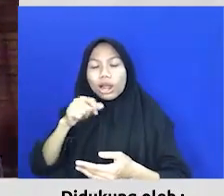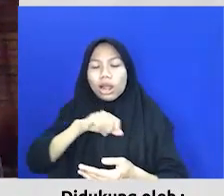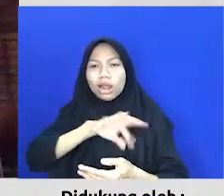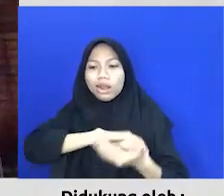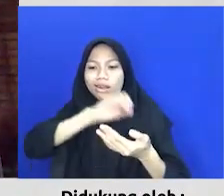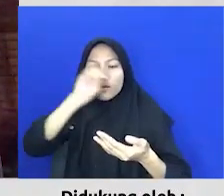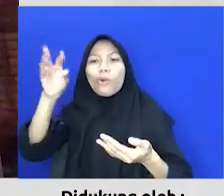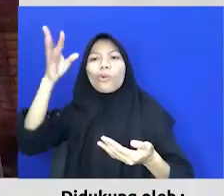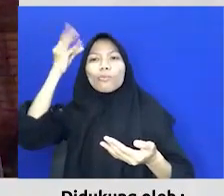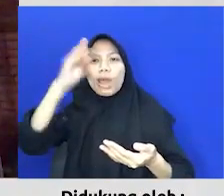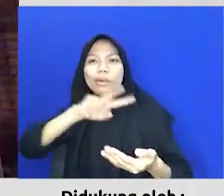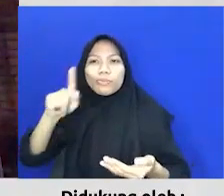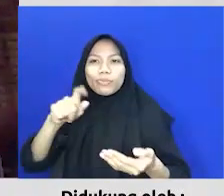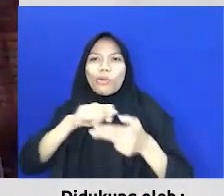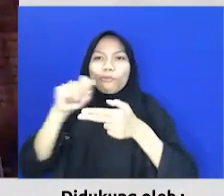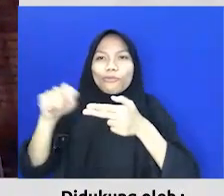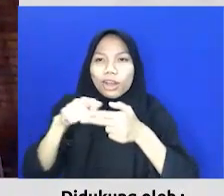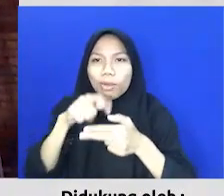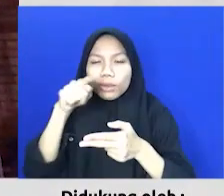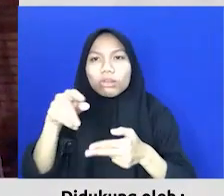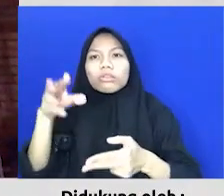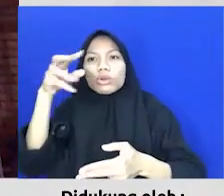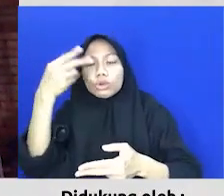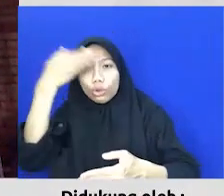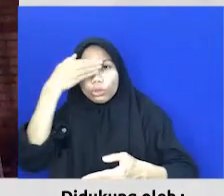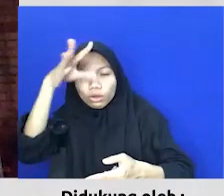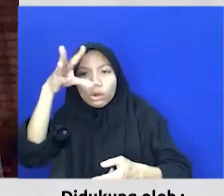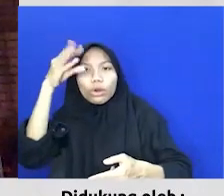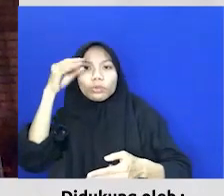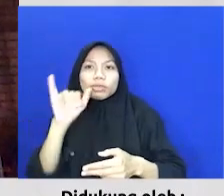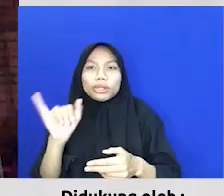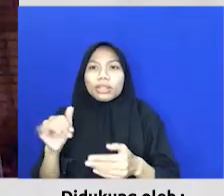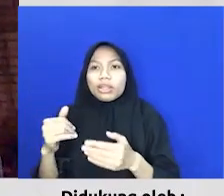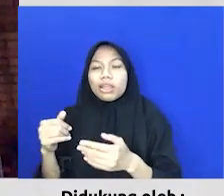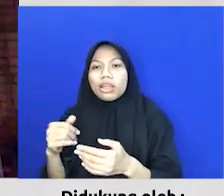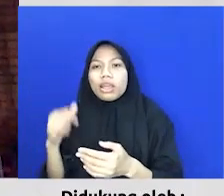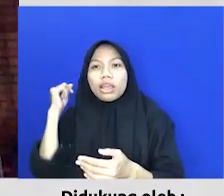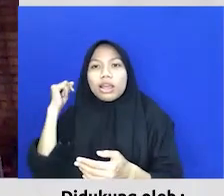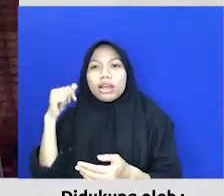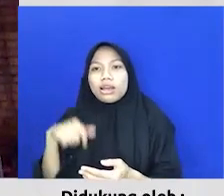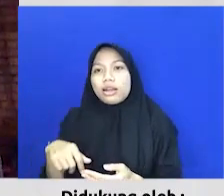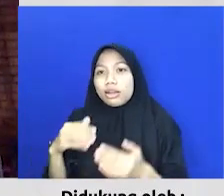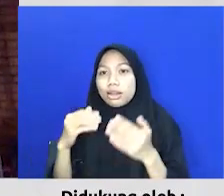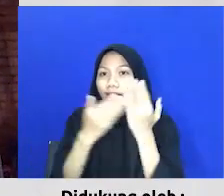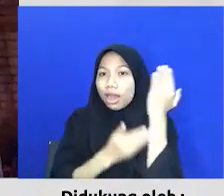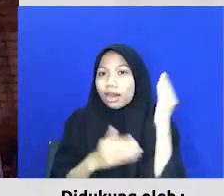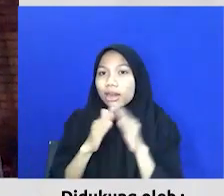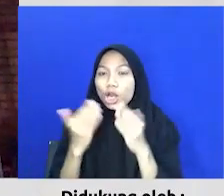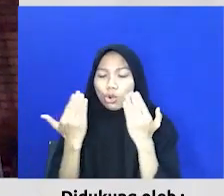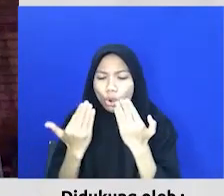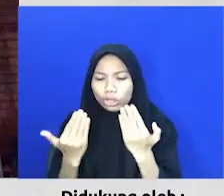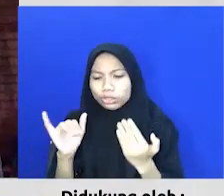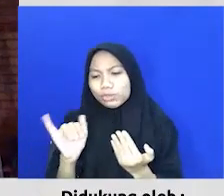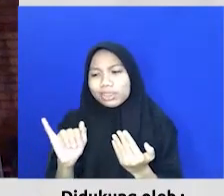yang dia alami, yang dihadapi itu diceritakan melalui tokoh dia gitu. Saya mau kembali ke Pak Alwi sedikit, Pak. Itu kalau